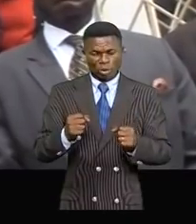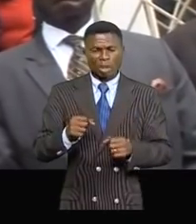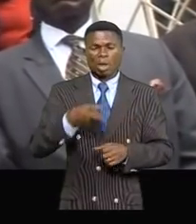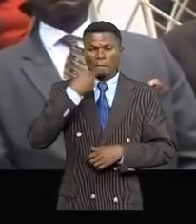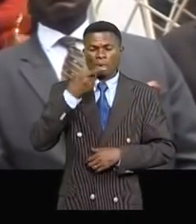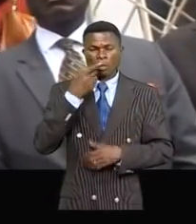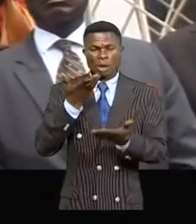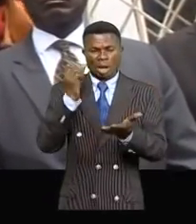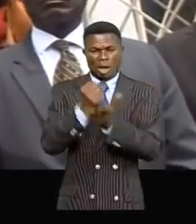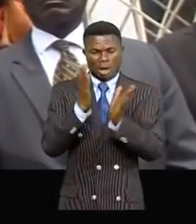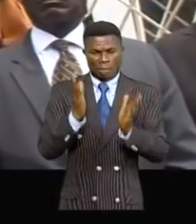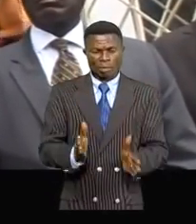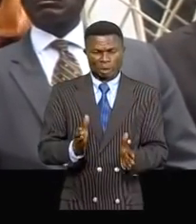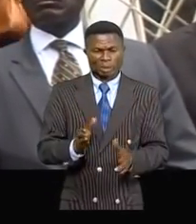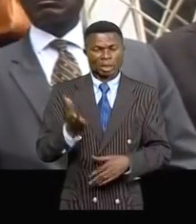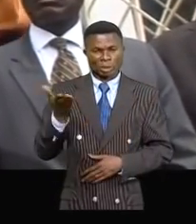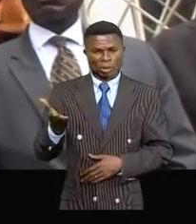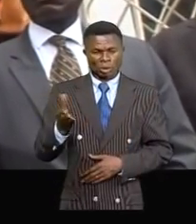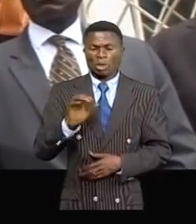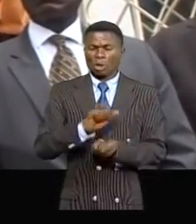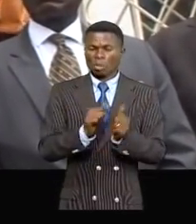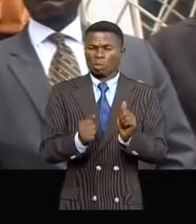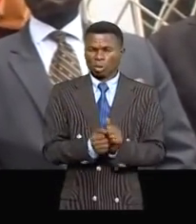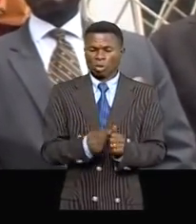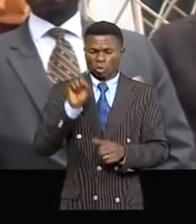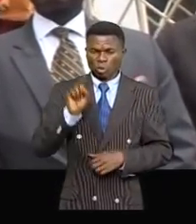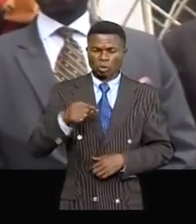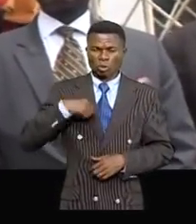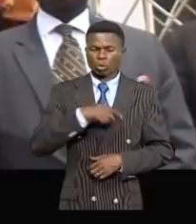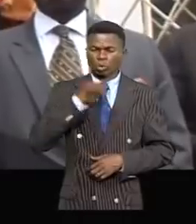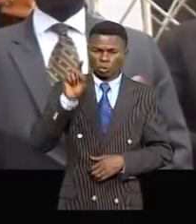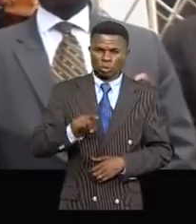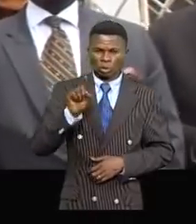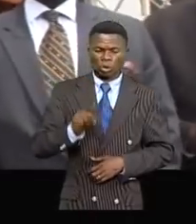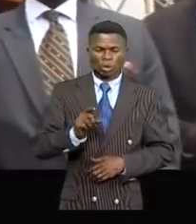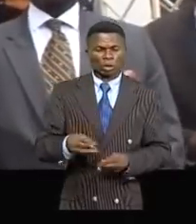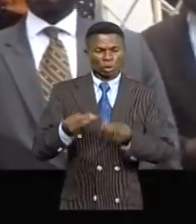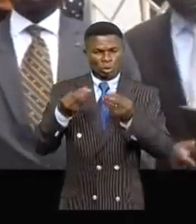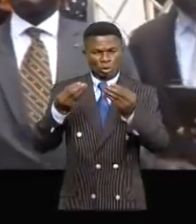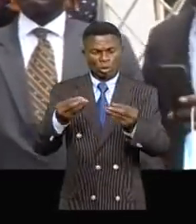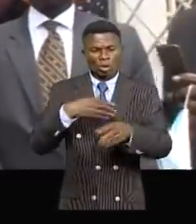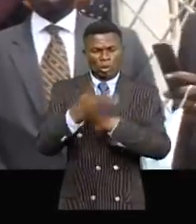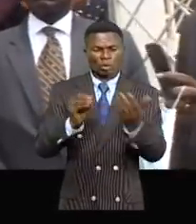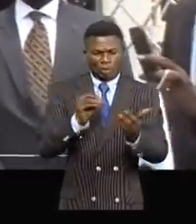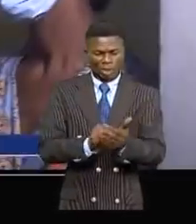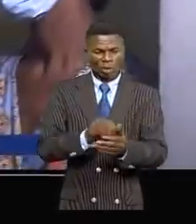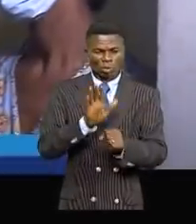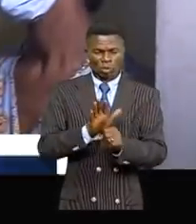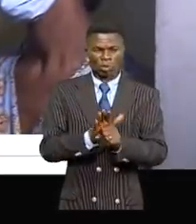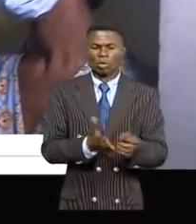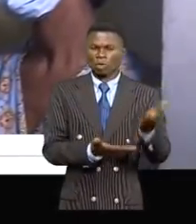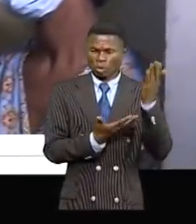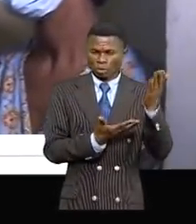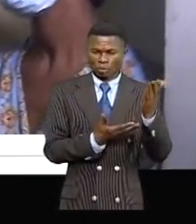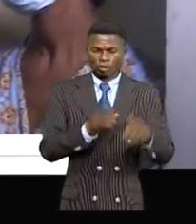parlé avec l'ambassadeur. C'est une chose que nous devrions faire et le faire encore en mieux. La